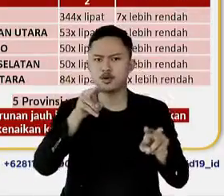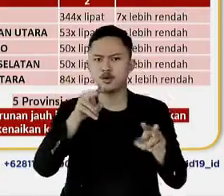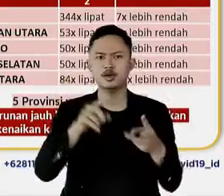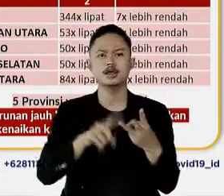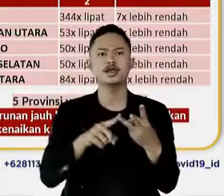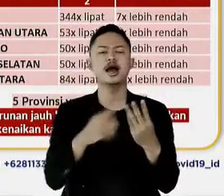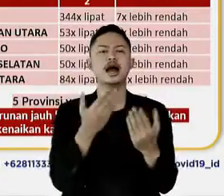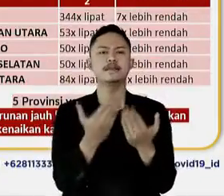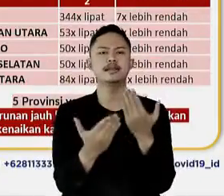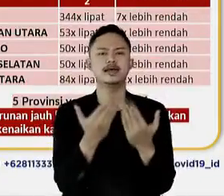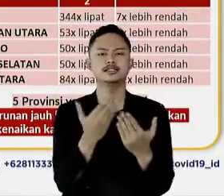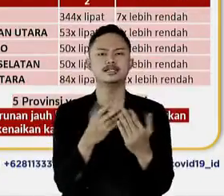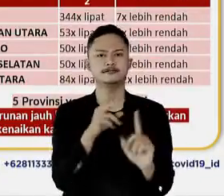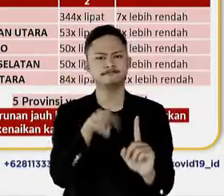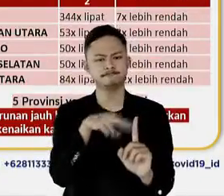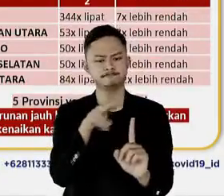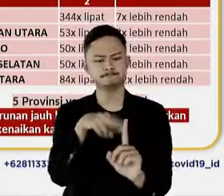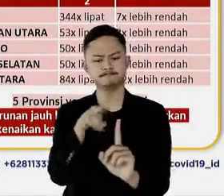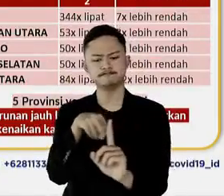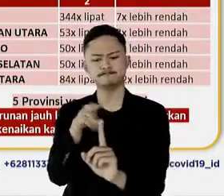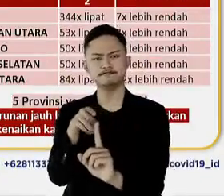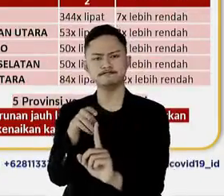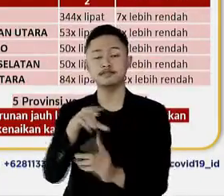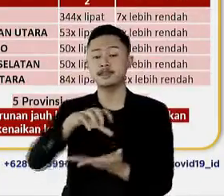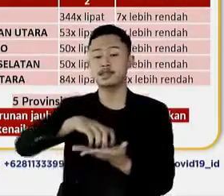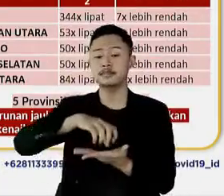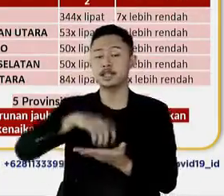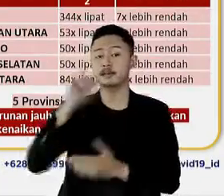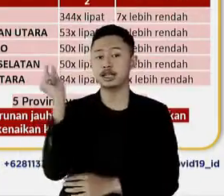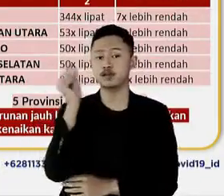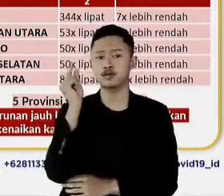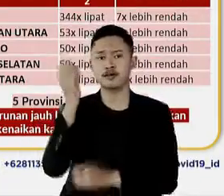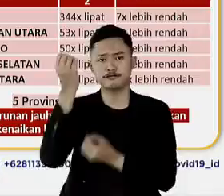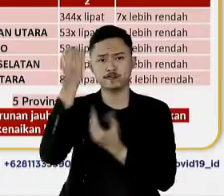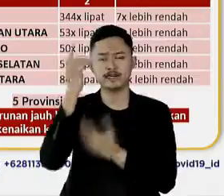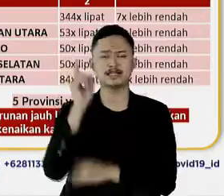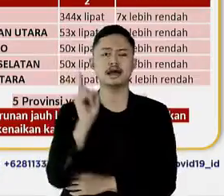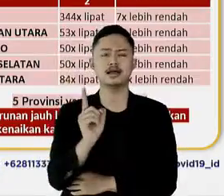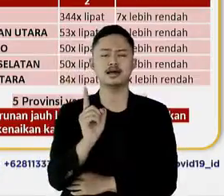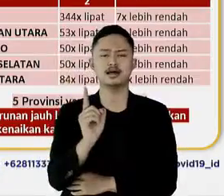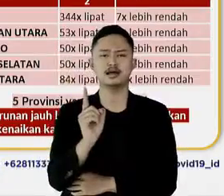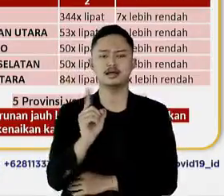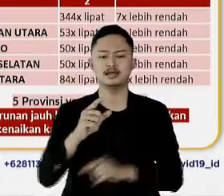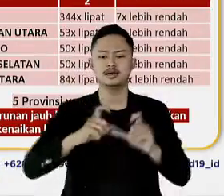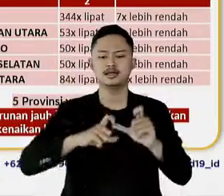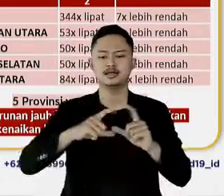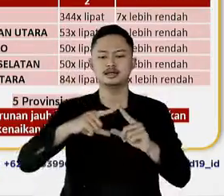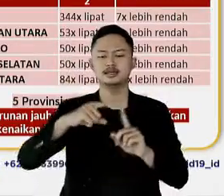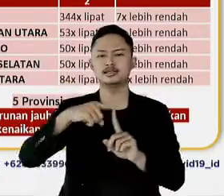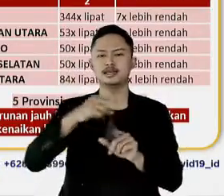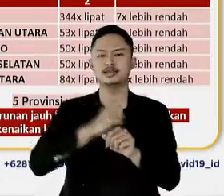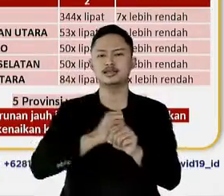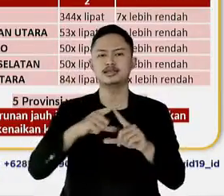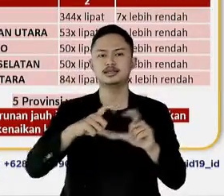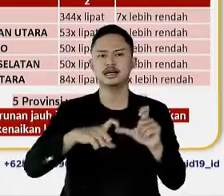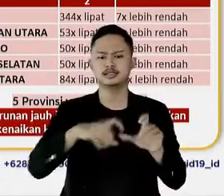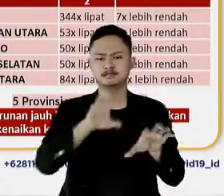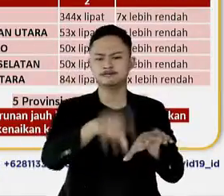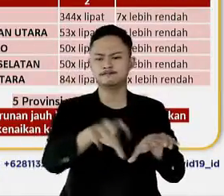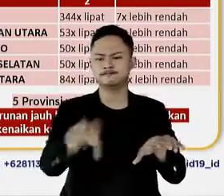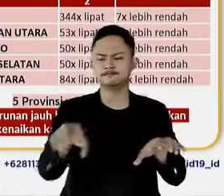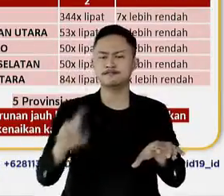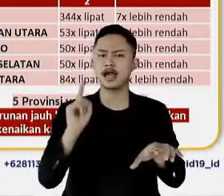telah dilakukan disetiap tempat umum juga dihimbau untuk memiliki Satgas poskonya masing-masing